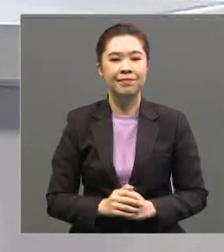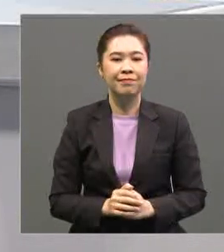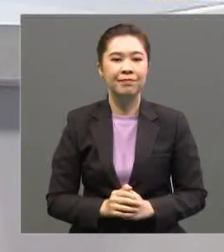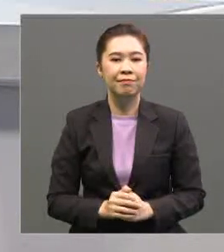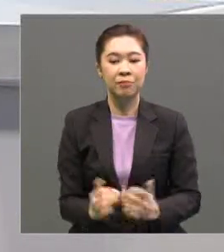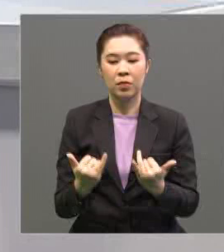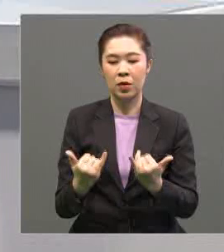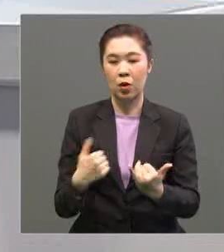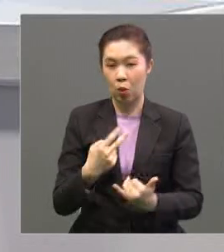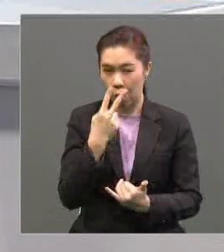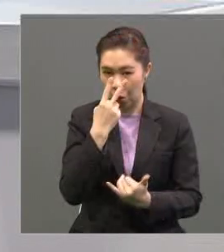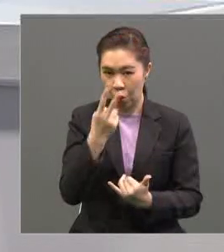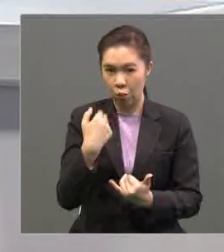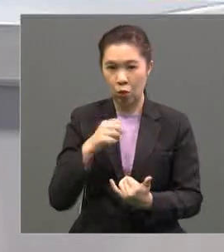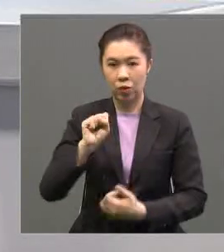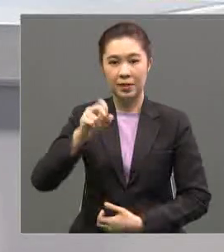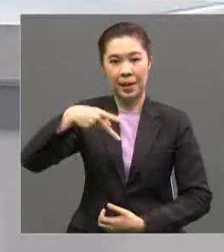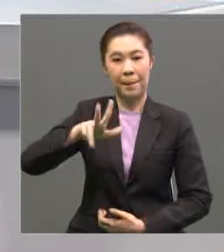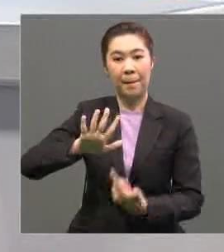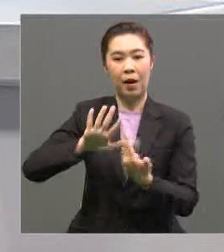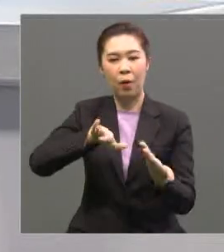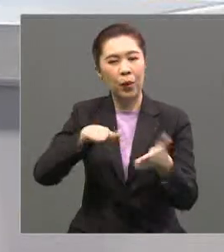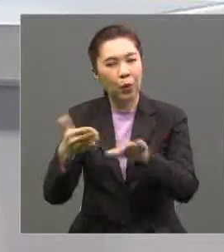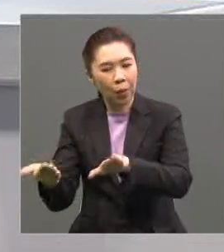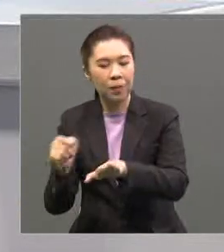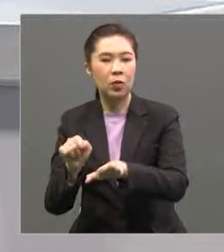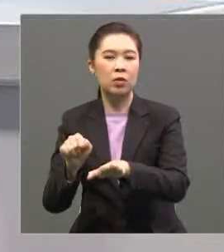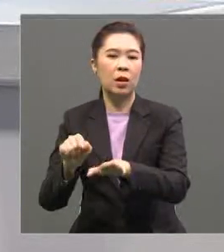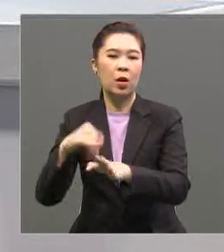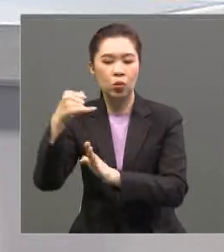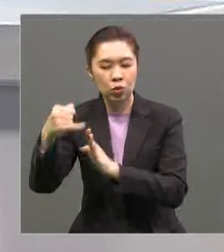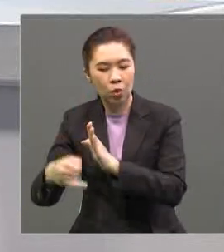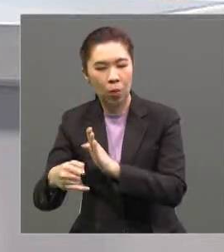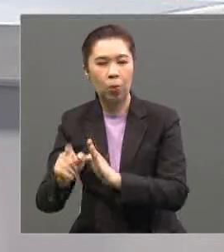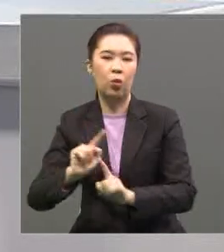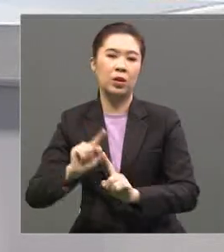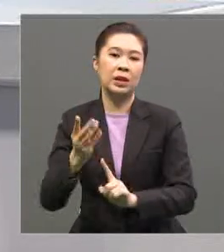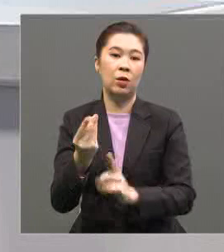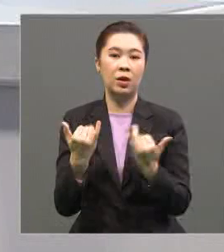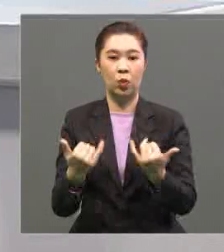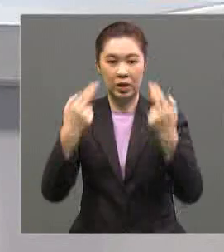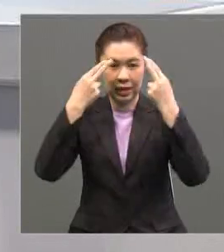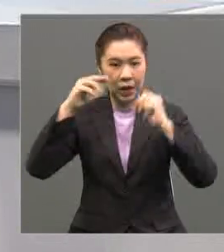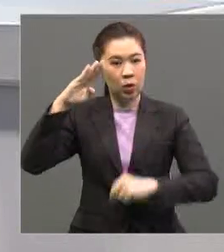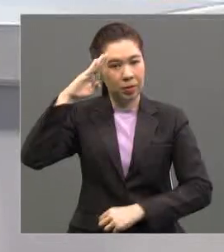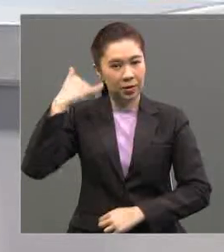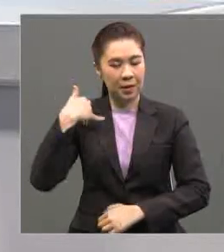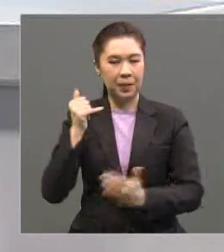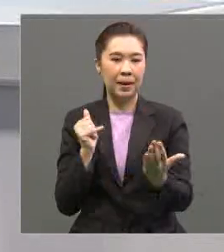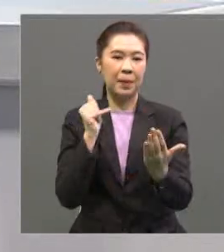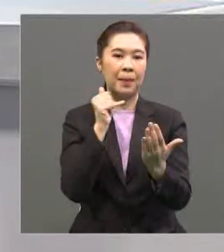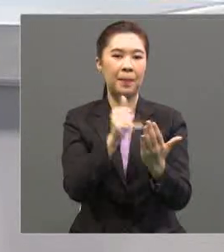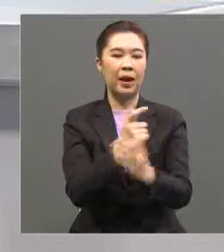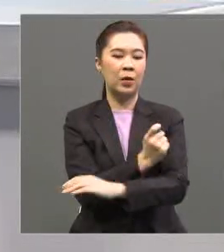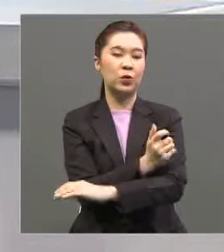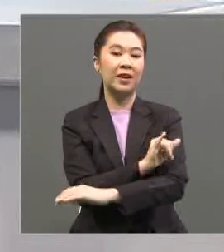ดูเกี่ยวกับเรื่องของการยุบสภาของท่านนายกรัฐมนตรีว่าจะยุบสภาเมื่อไหร่แต่วันนี้ท่านนายกเนี่ยมีภารกิจเดินทางไปต่างจังหวัดนะที่จังหวัดพระ